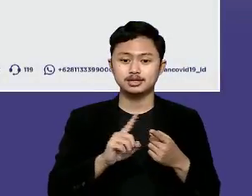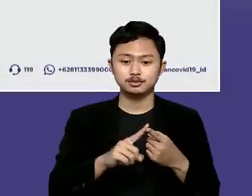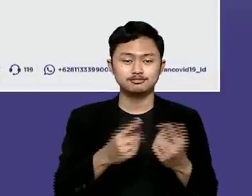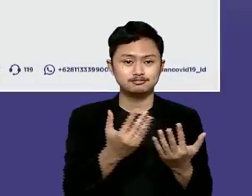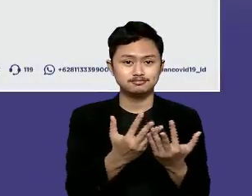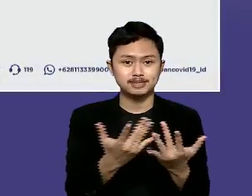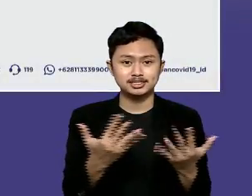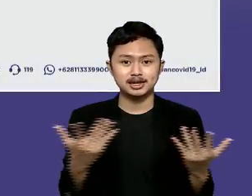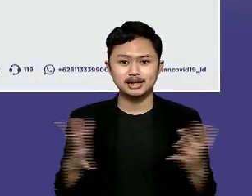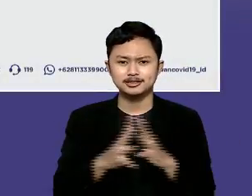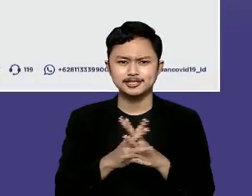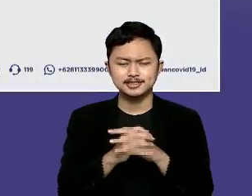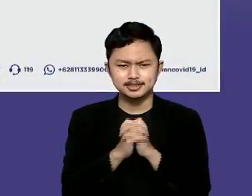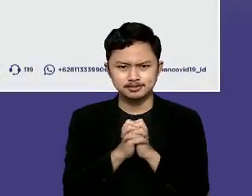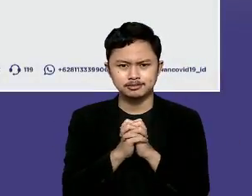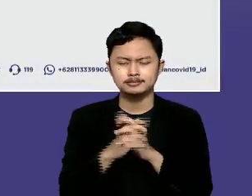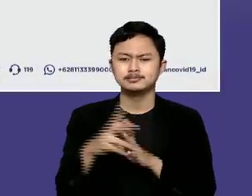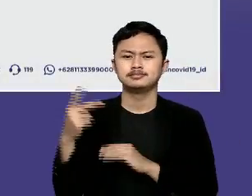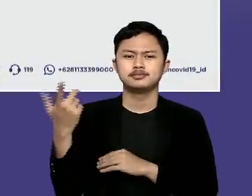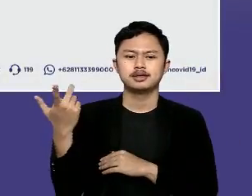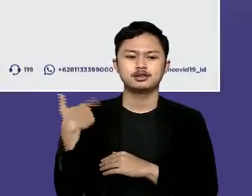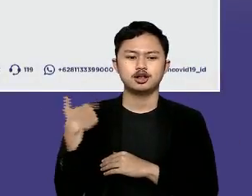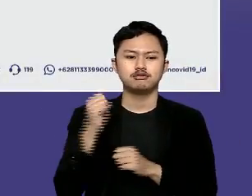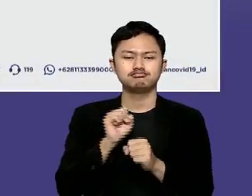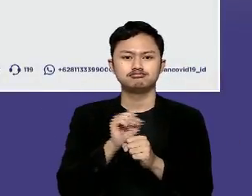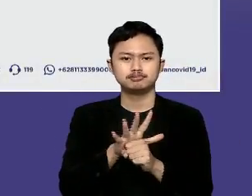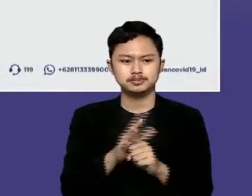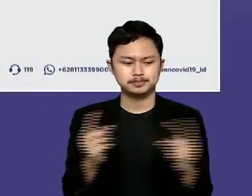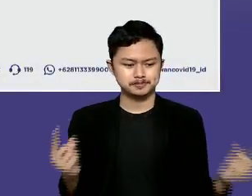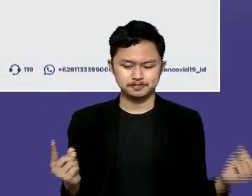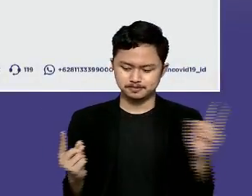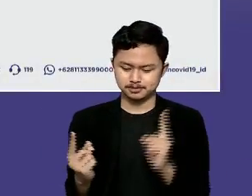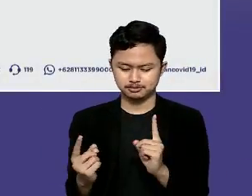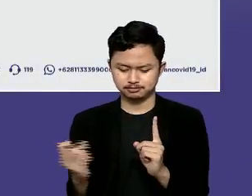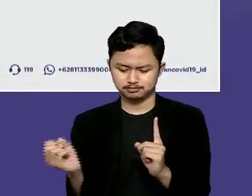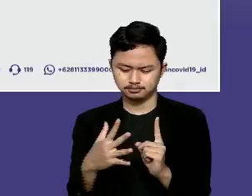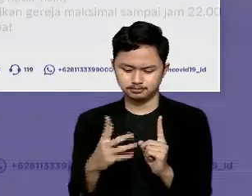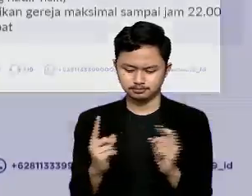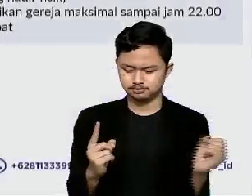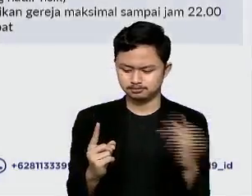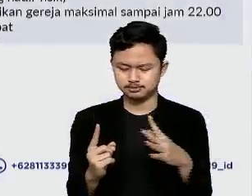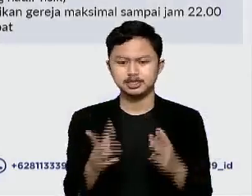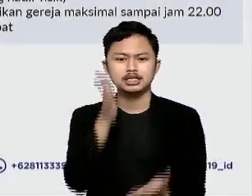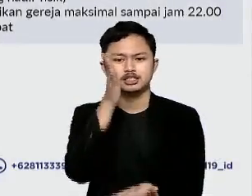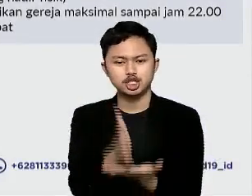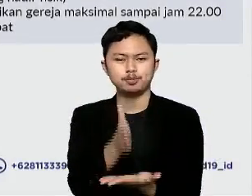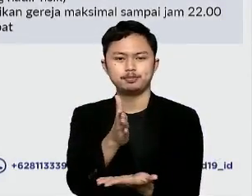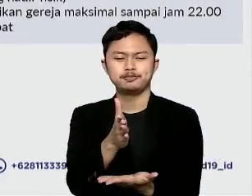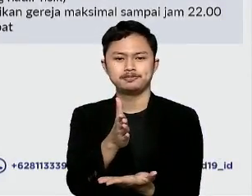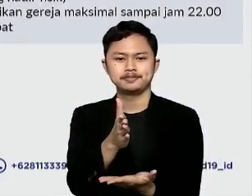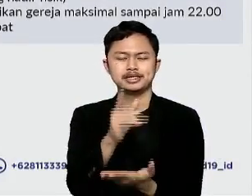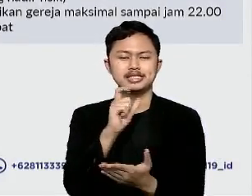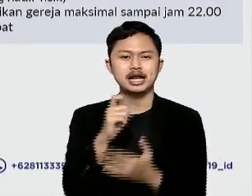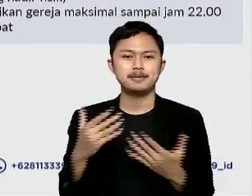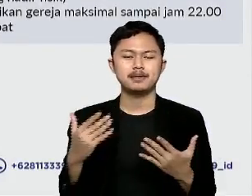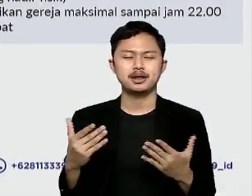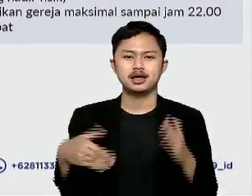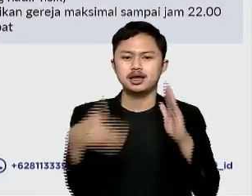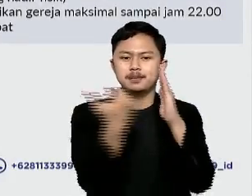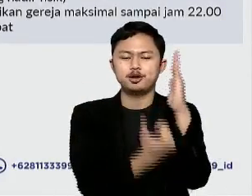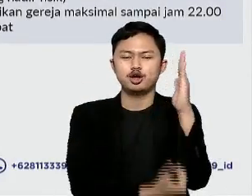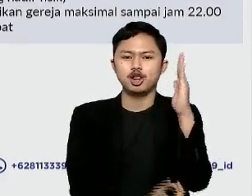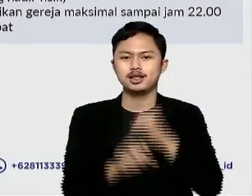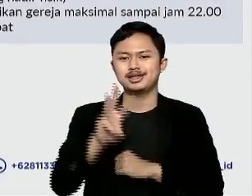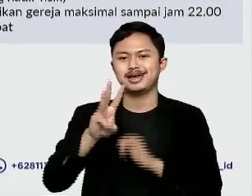jemaat ialah menekan potensi penularan antar jemaat dengan cara disiplin menerapkan 3M,